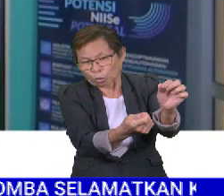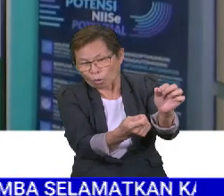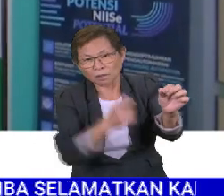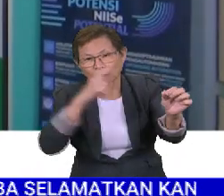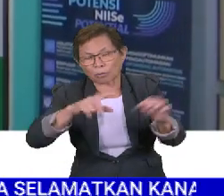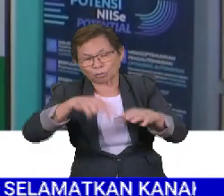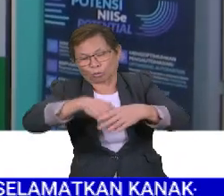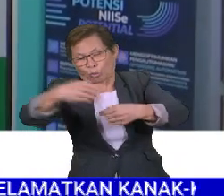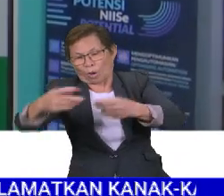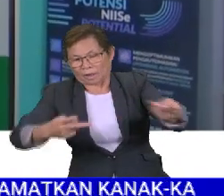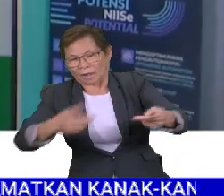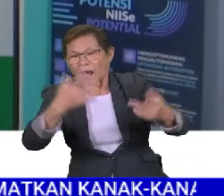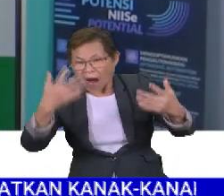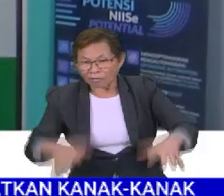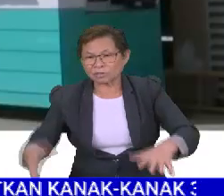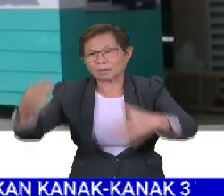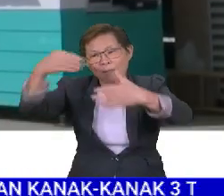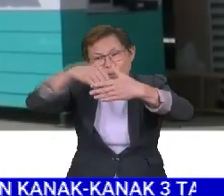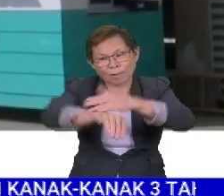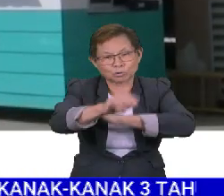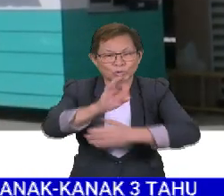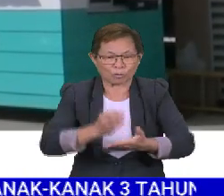daripada kenderaan sebelum masuk ke feri.